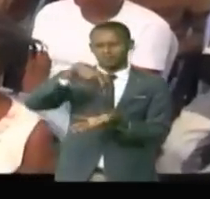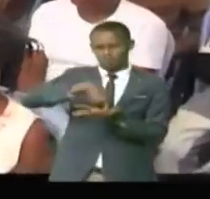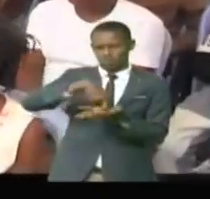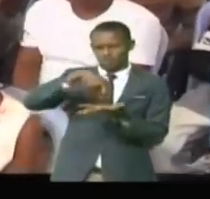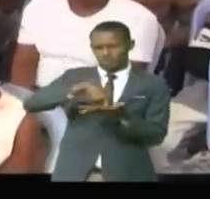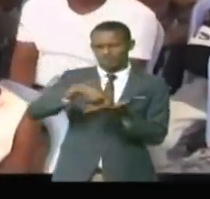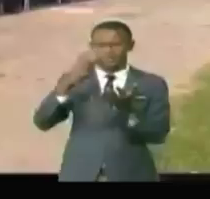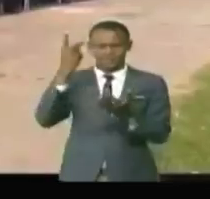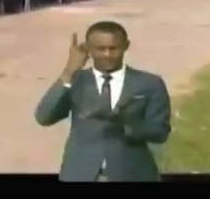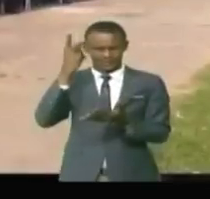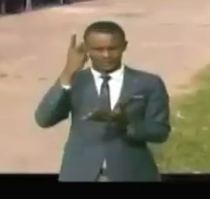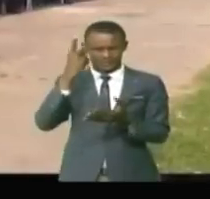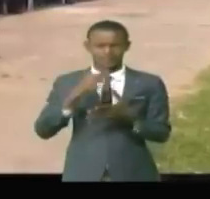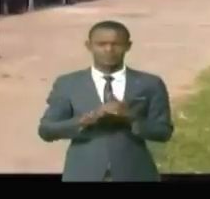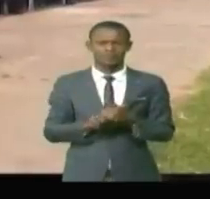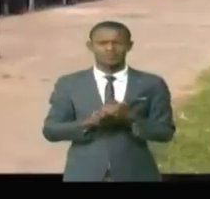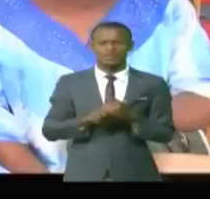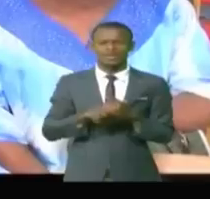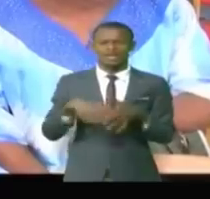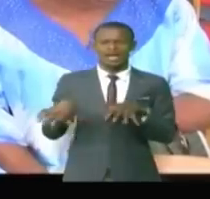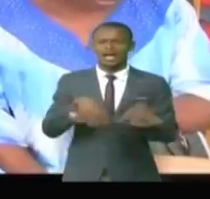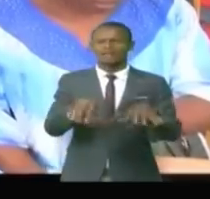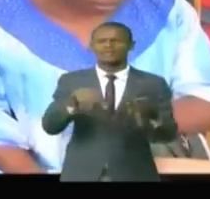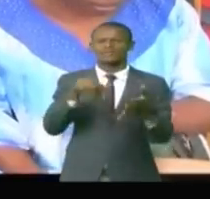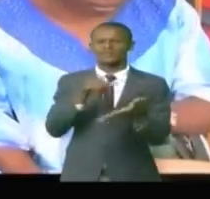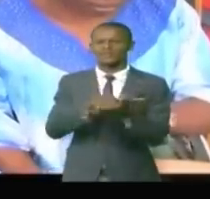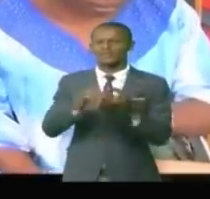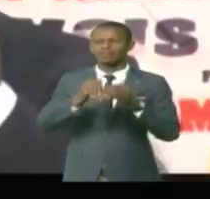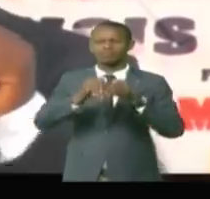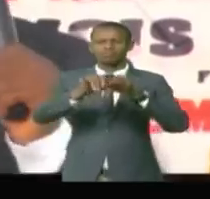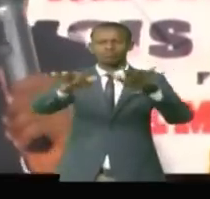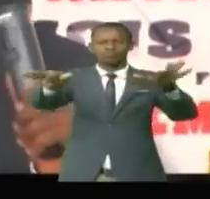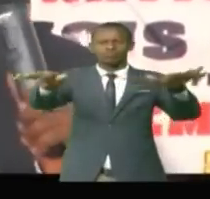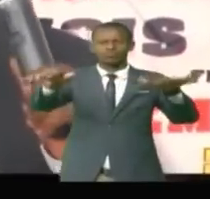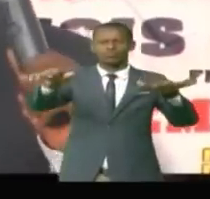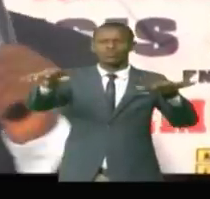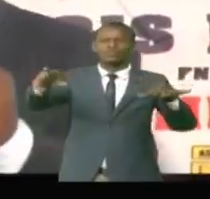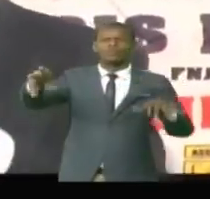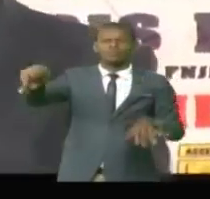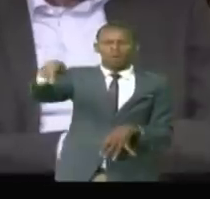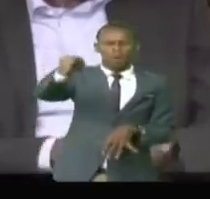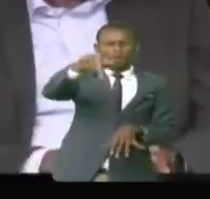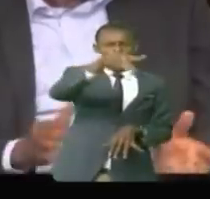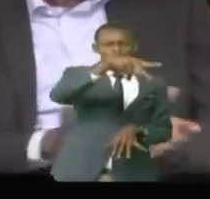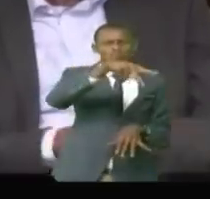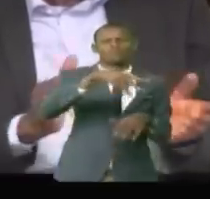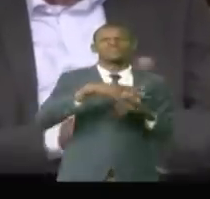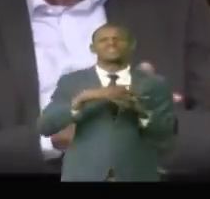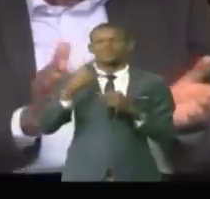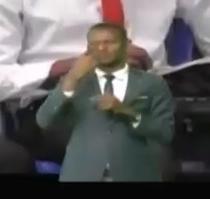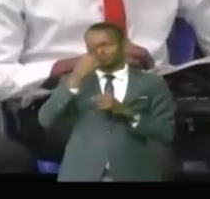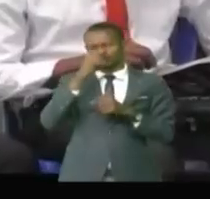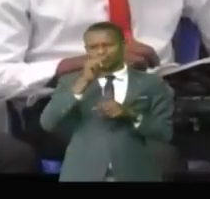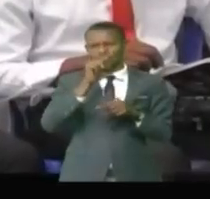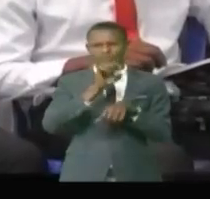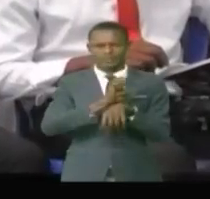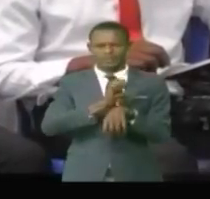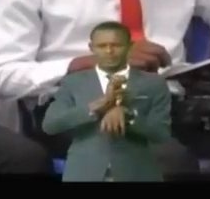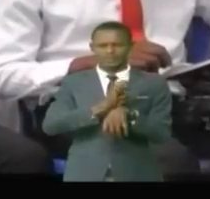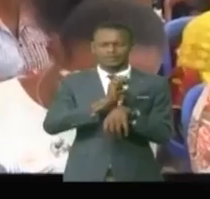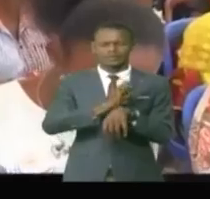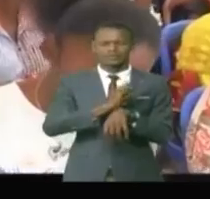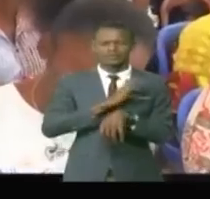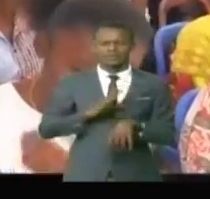s'étendre sur toutes les provinces de la RDC et dans toutes les communautés de l'Église du Christ au Congo, tout en respectant la loi de l'Église.